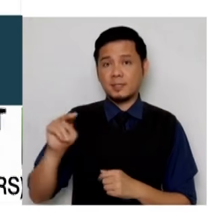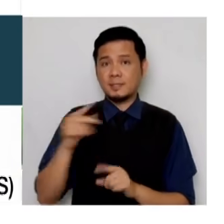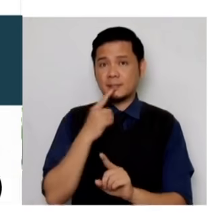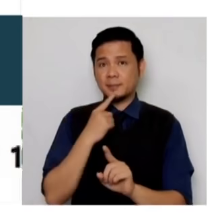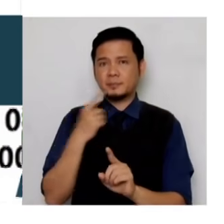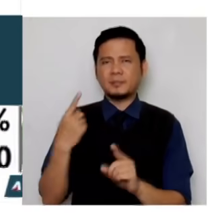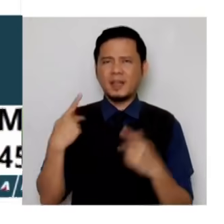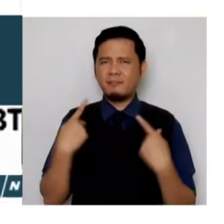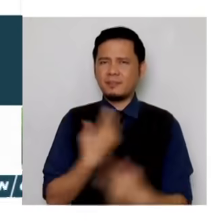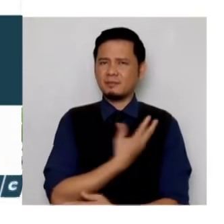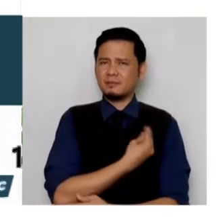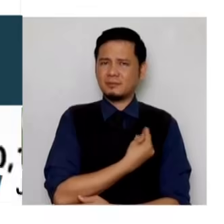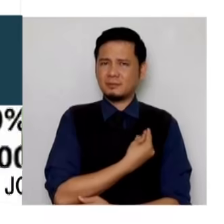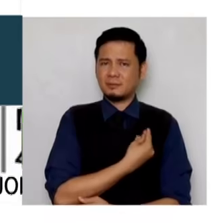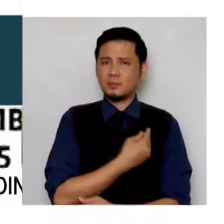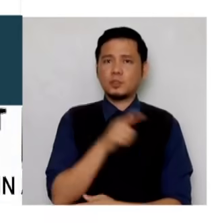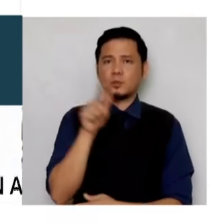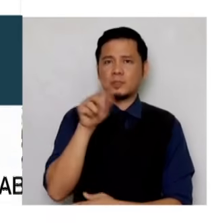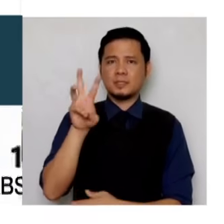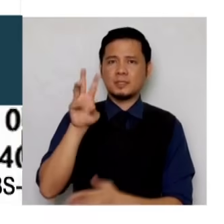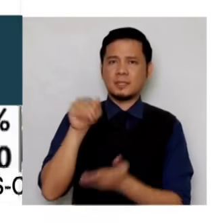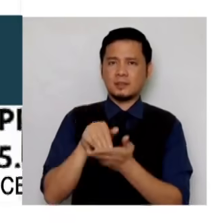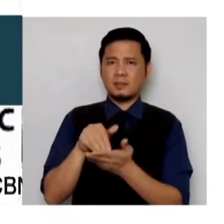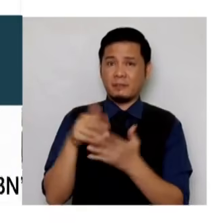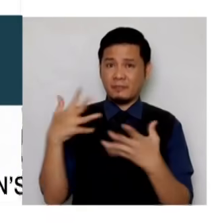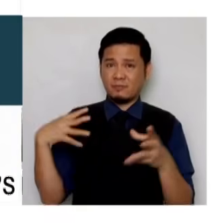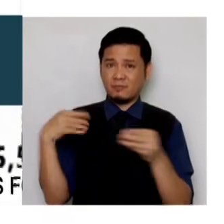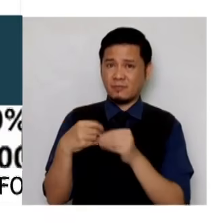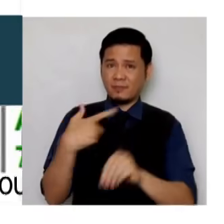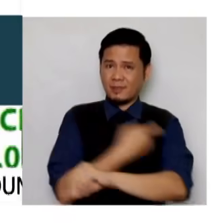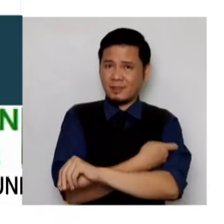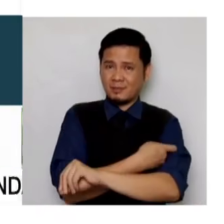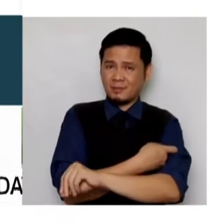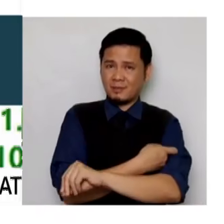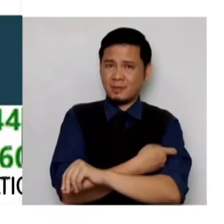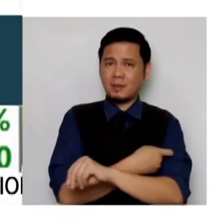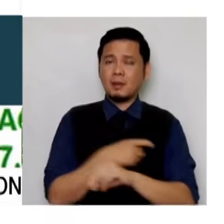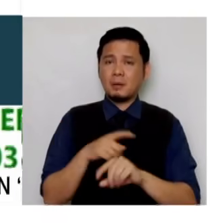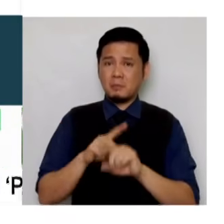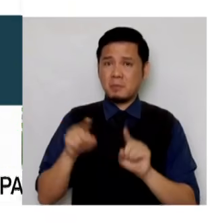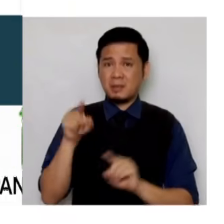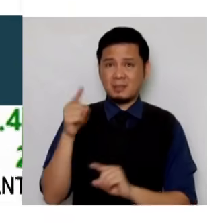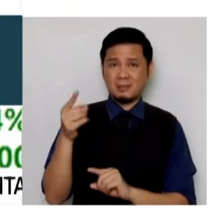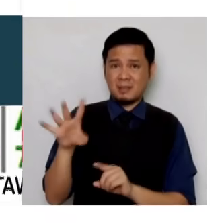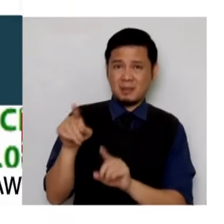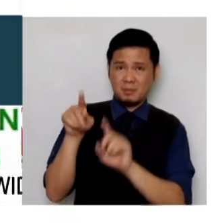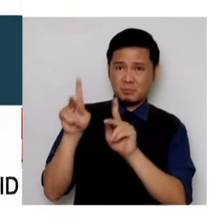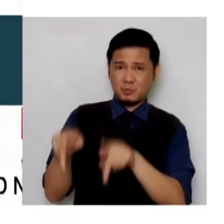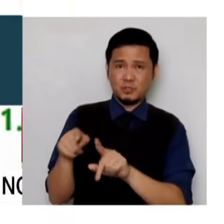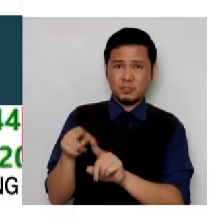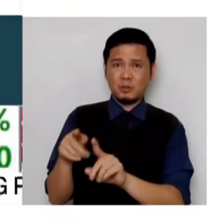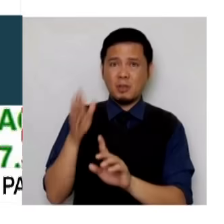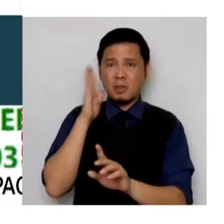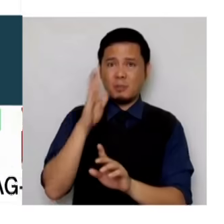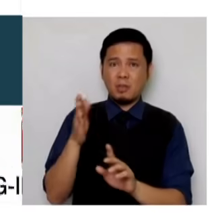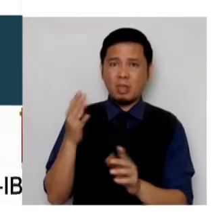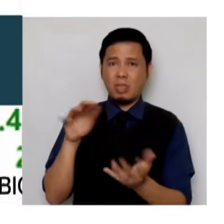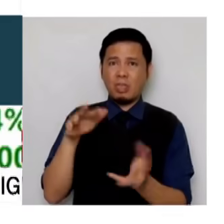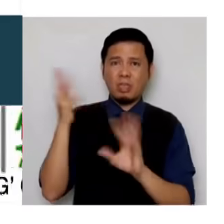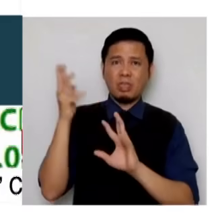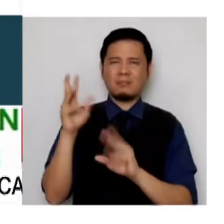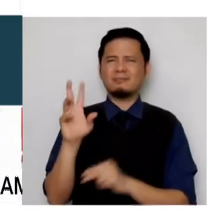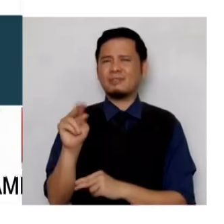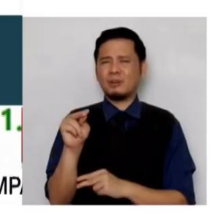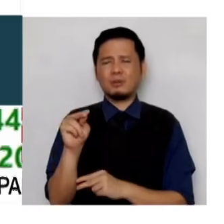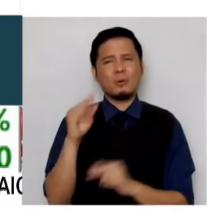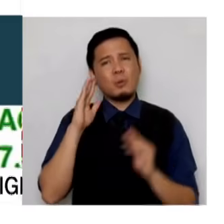sa bakuna? 26,000 na po yun ang bakunahan natin. Ni isa dyan, walang naging grabe yung epekto. So, sana naman